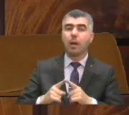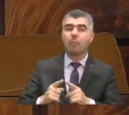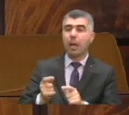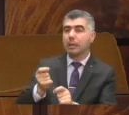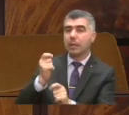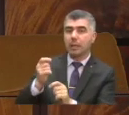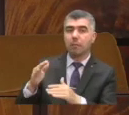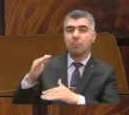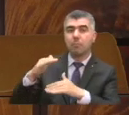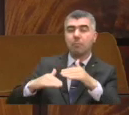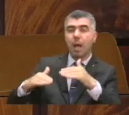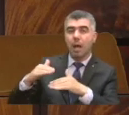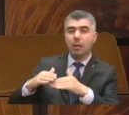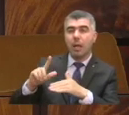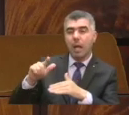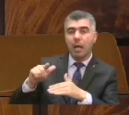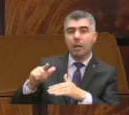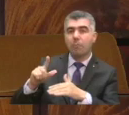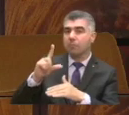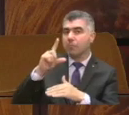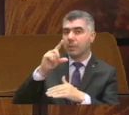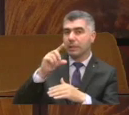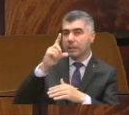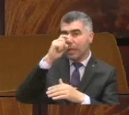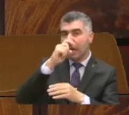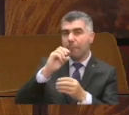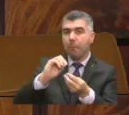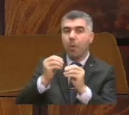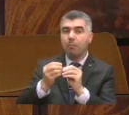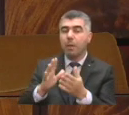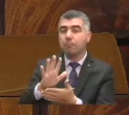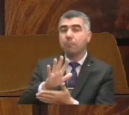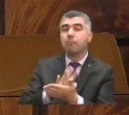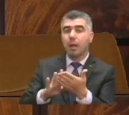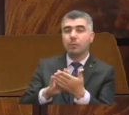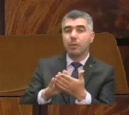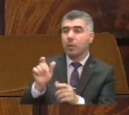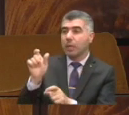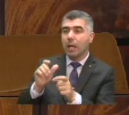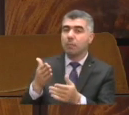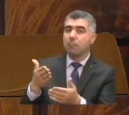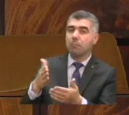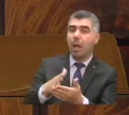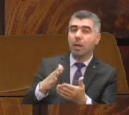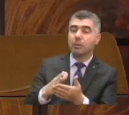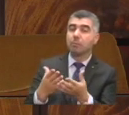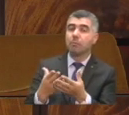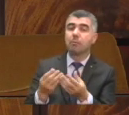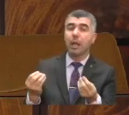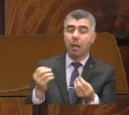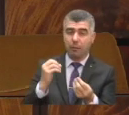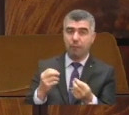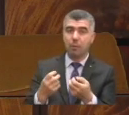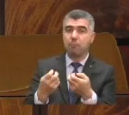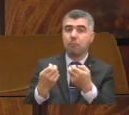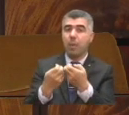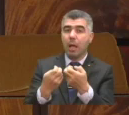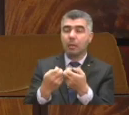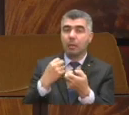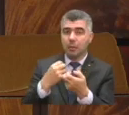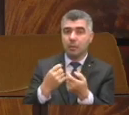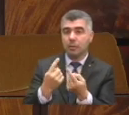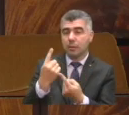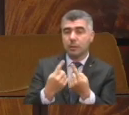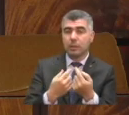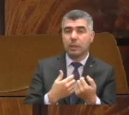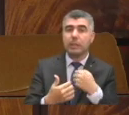الساحلي اللي كيعرف الكثير من الحوادث، وتوفوا فيها العديد من المغاربة بعضهم مثلا من منطقة يححان إقليم